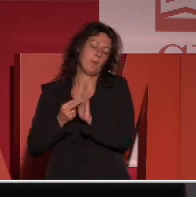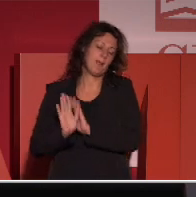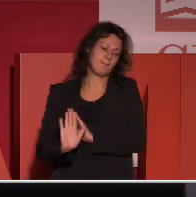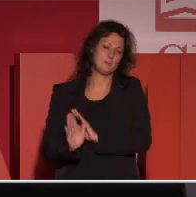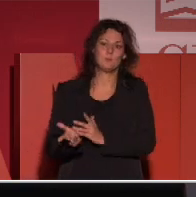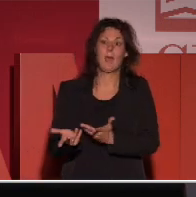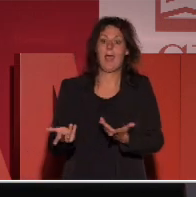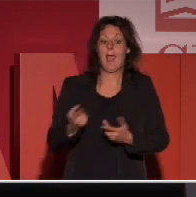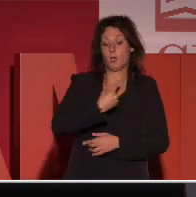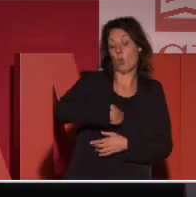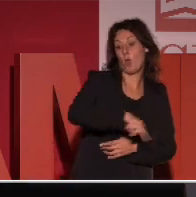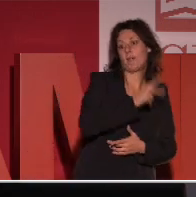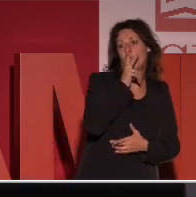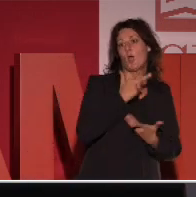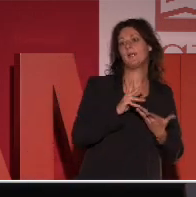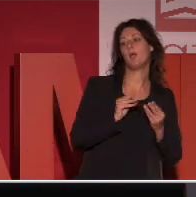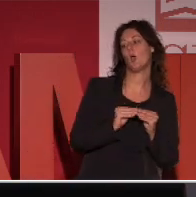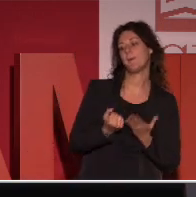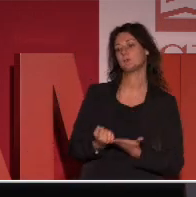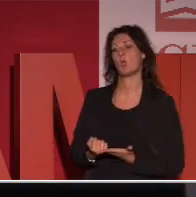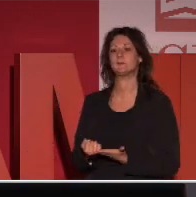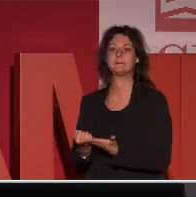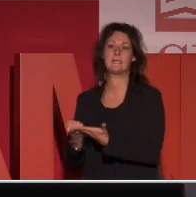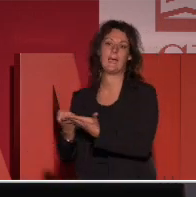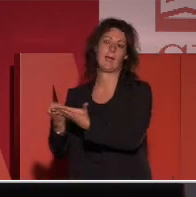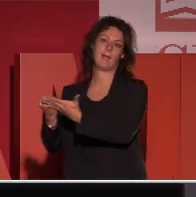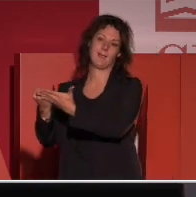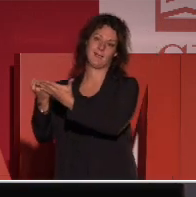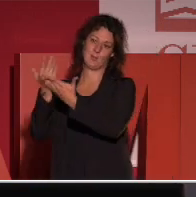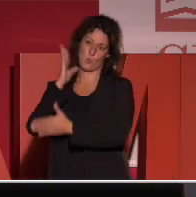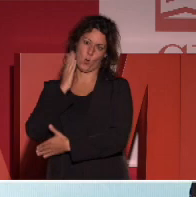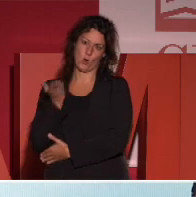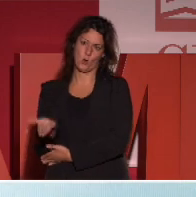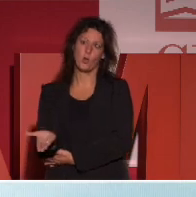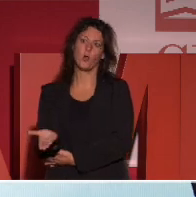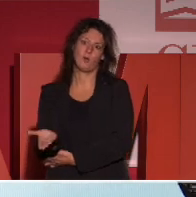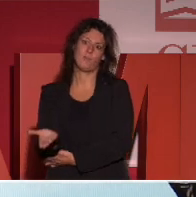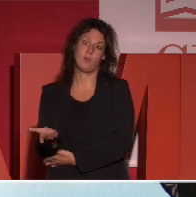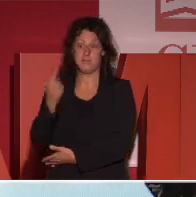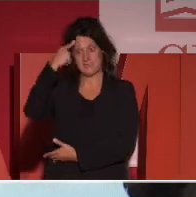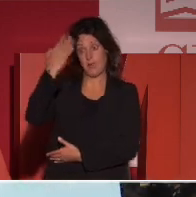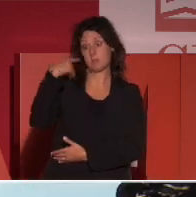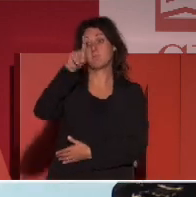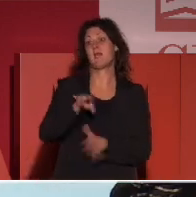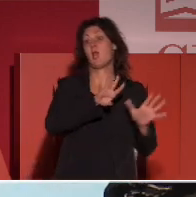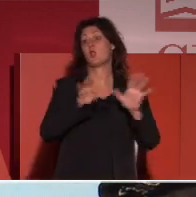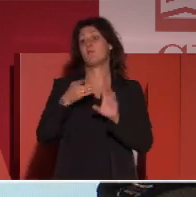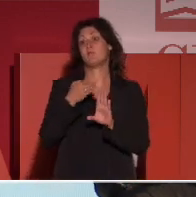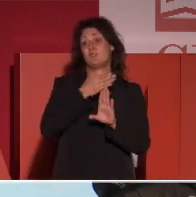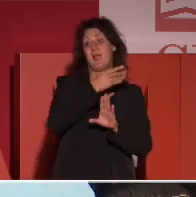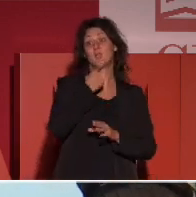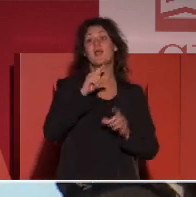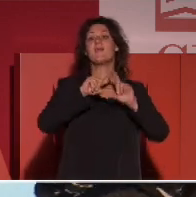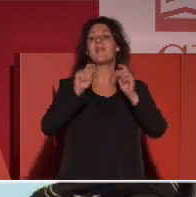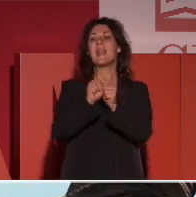sostenerli con questa roba del bie pensiamo a uno dei capisaldi della letteratura del novecento vale a dire il testo di sei grande